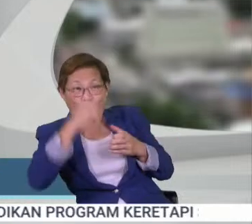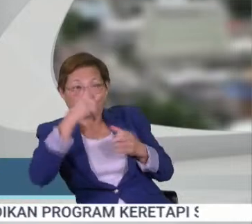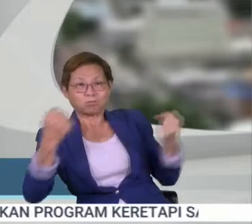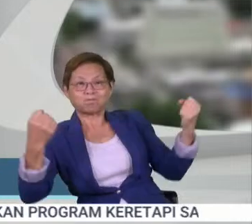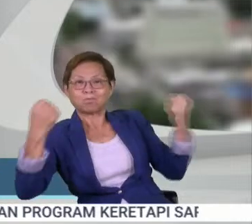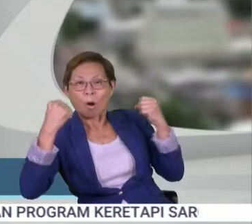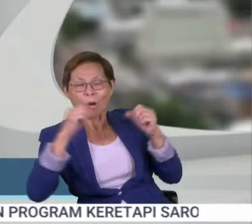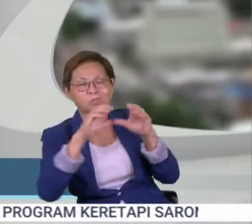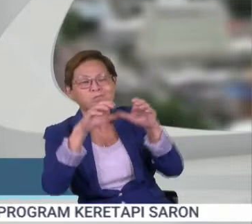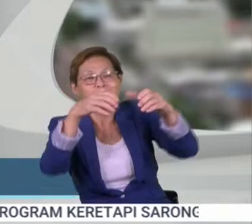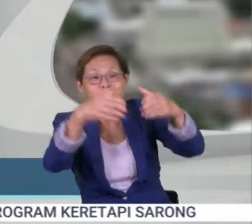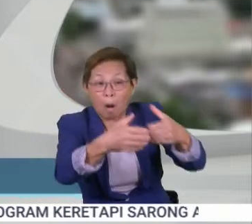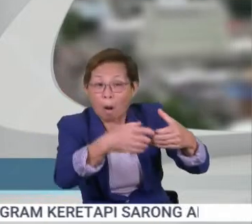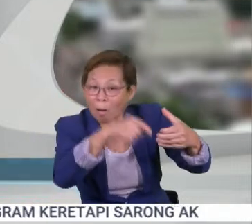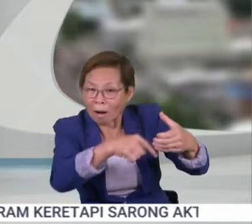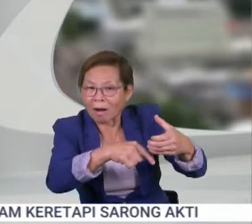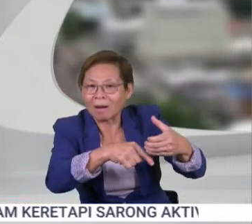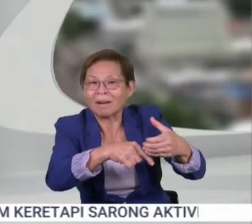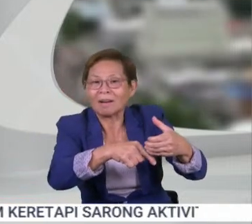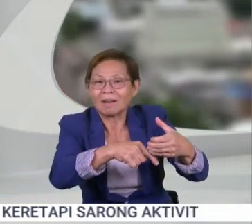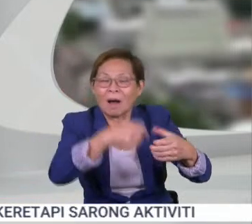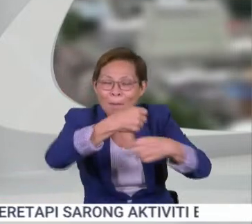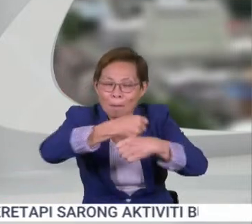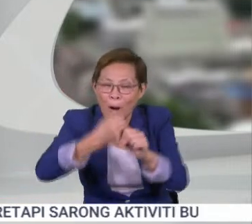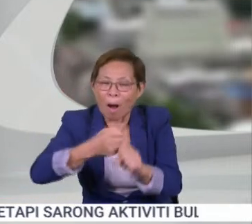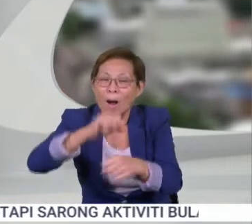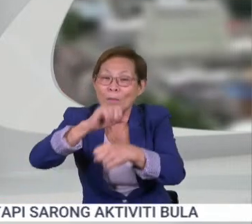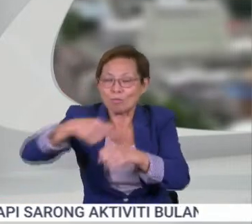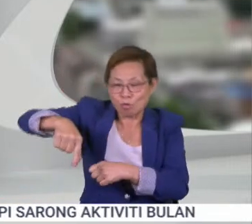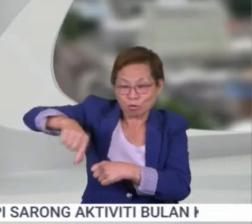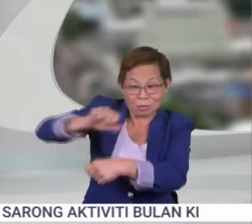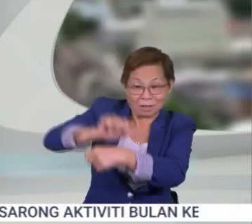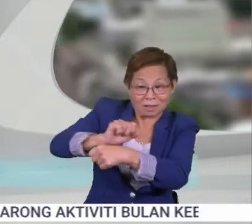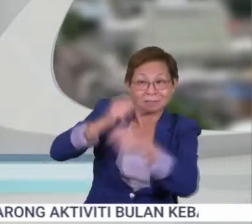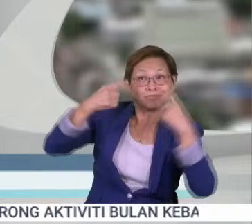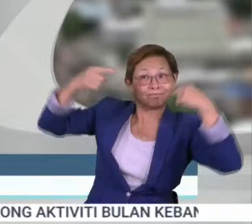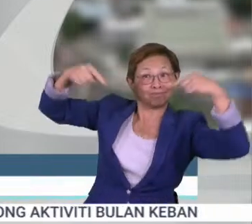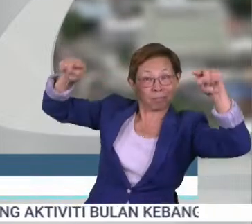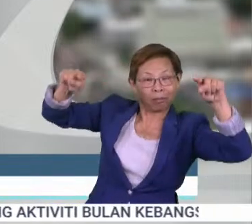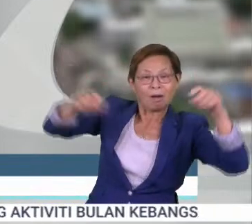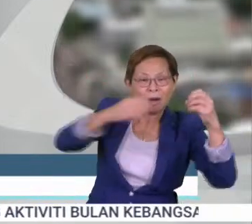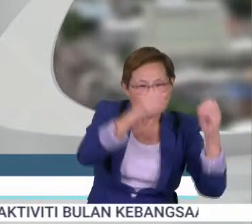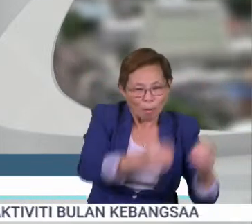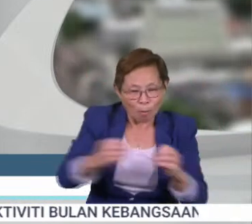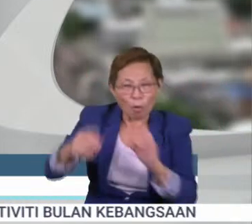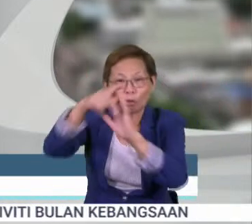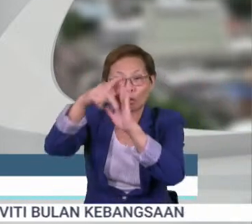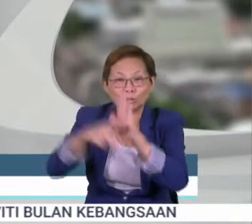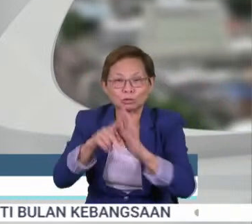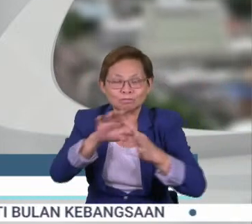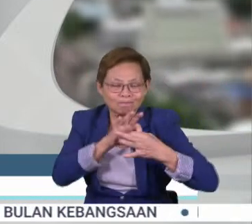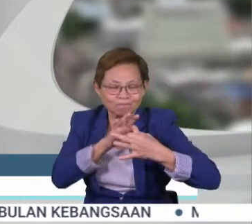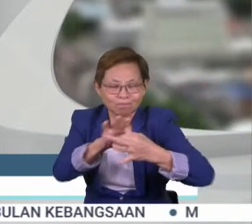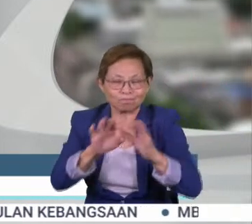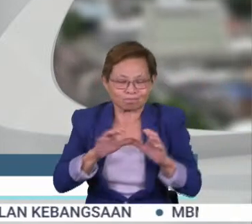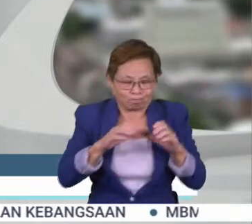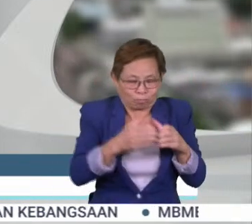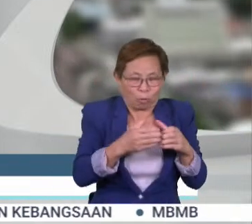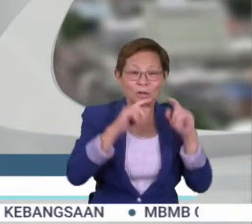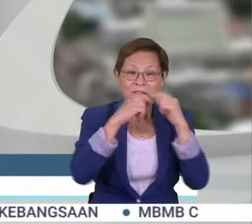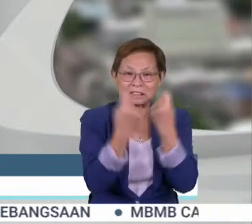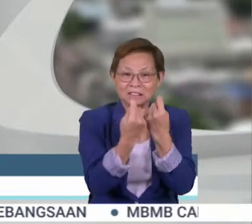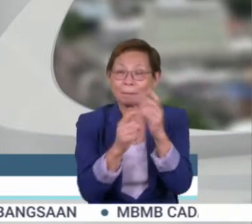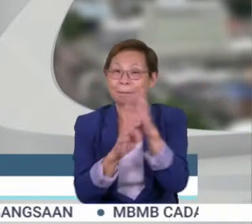memantapkan organisasi dalam penghasilan mutu kerja yang cemerlang. Penganjuran kursus kerjasama pasukan